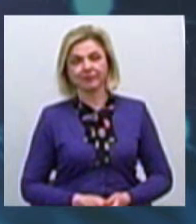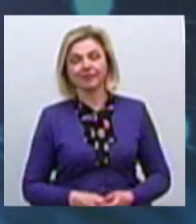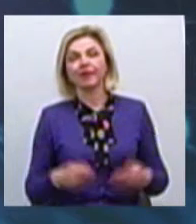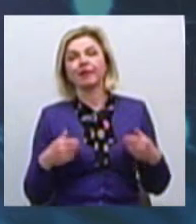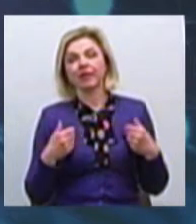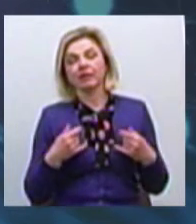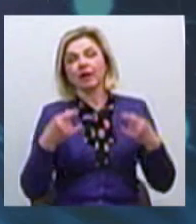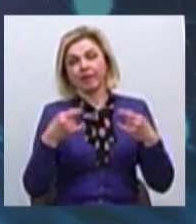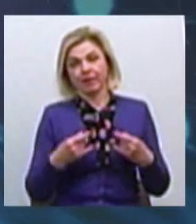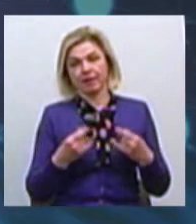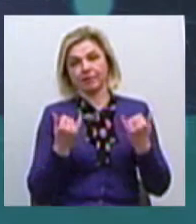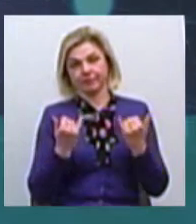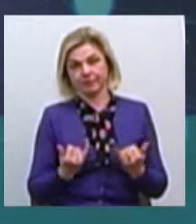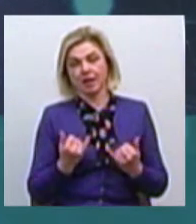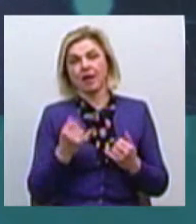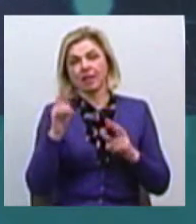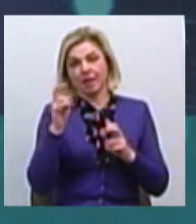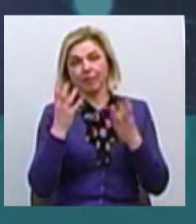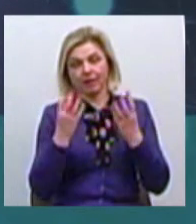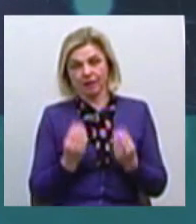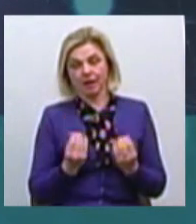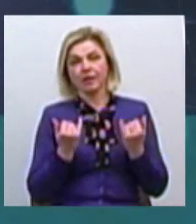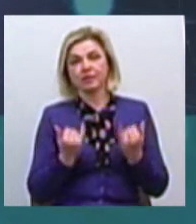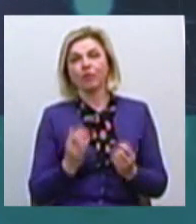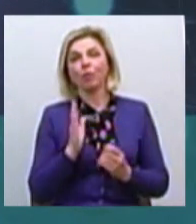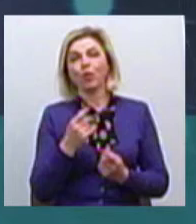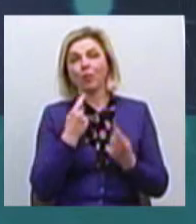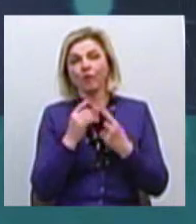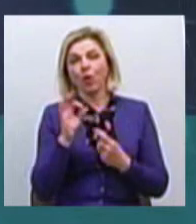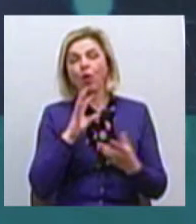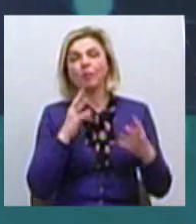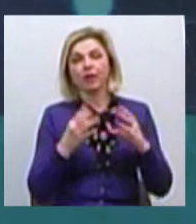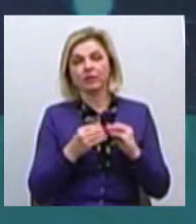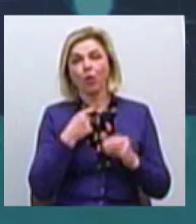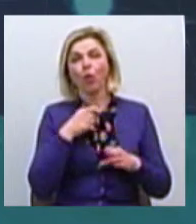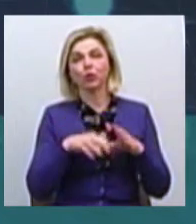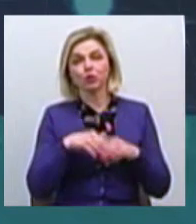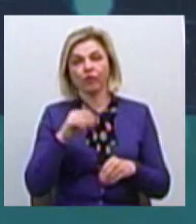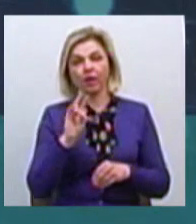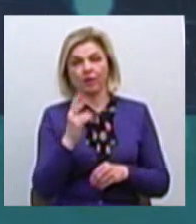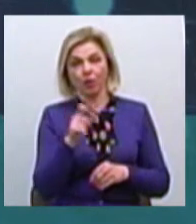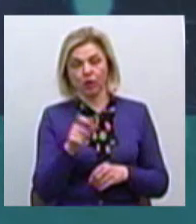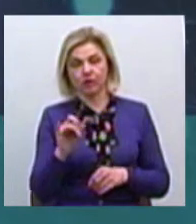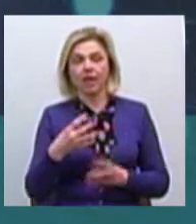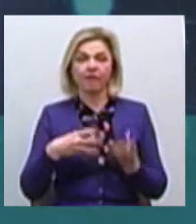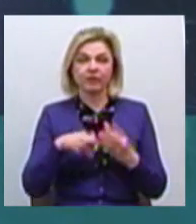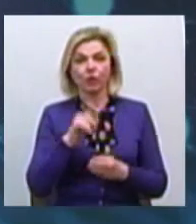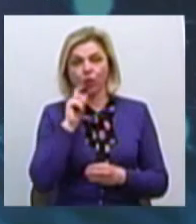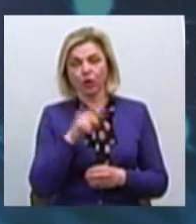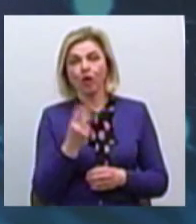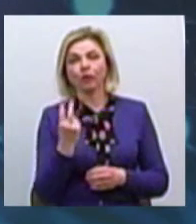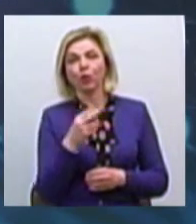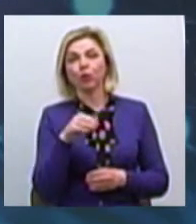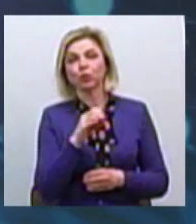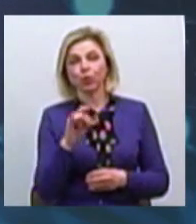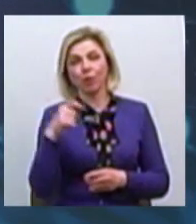Вітаю в прямому ефірі «Тема дня». Я Федір Бондар. Сьогодні будемо говорити про підсумки голосування миколаївців і всієї України в другому турі президентських